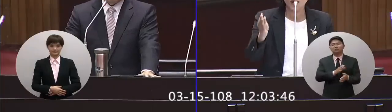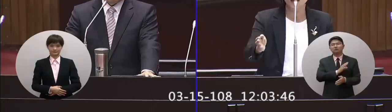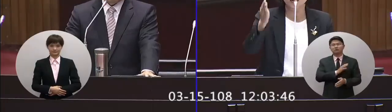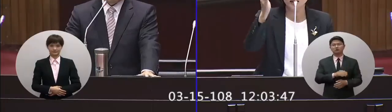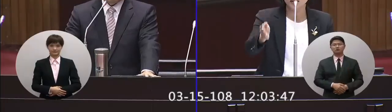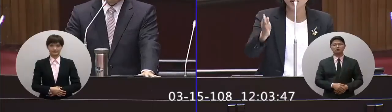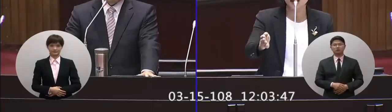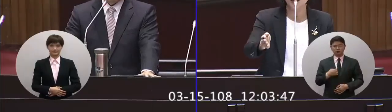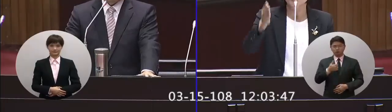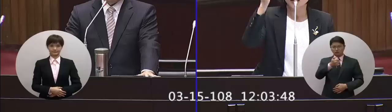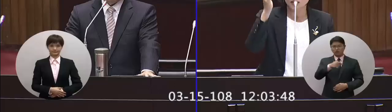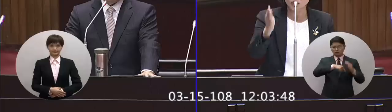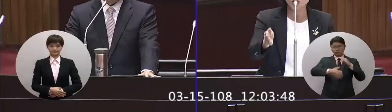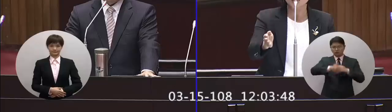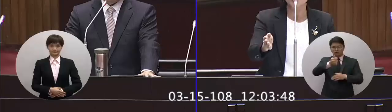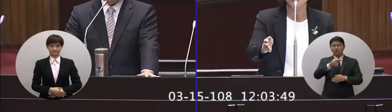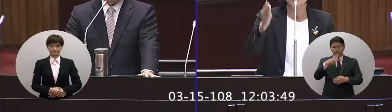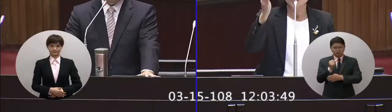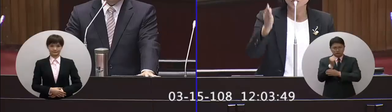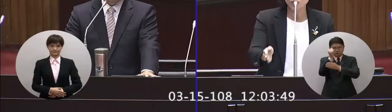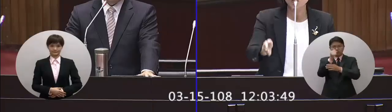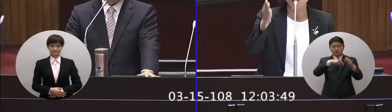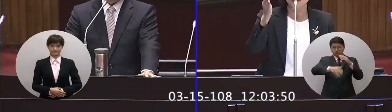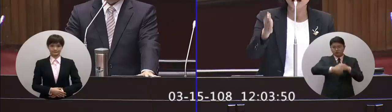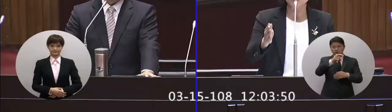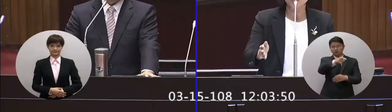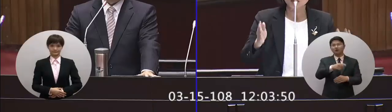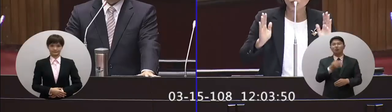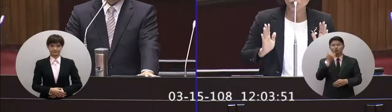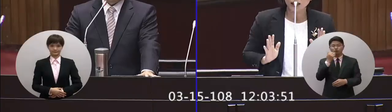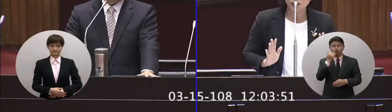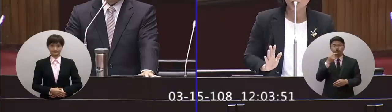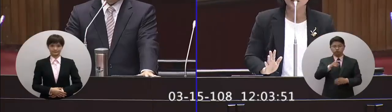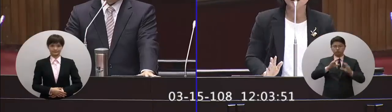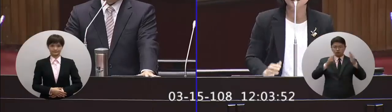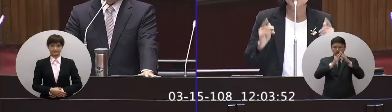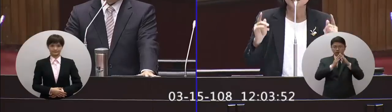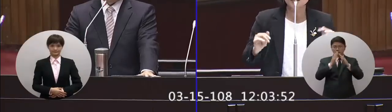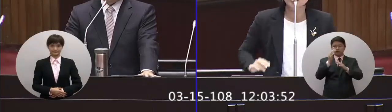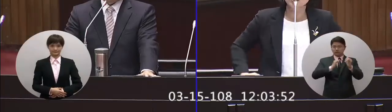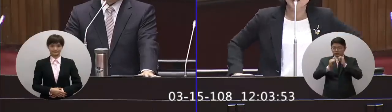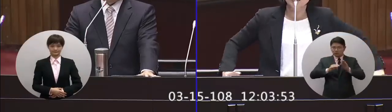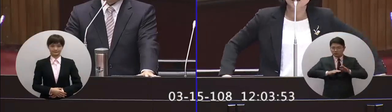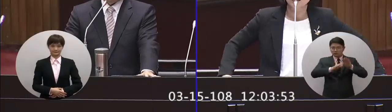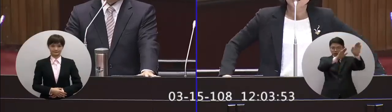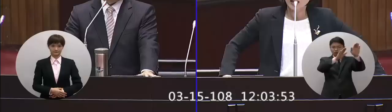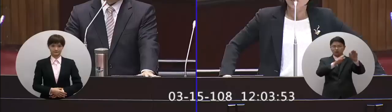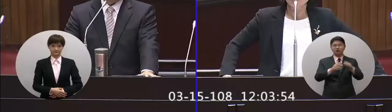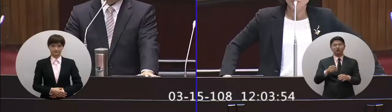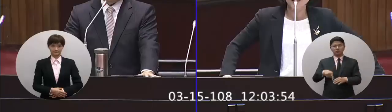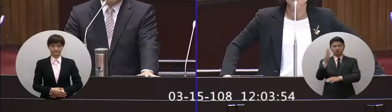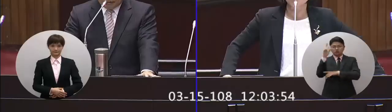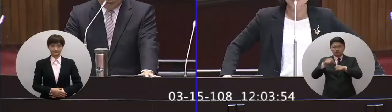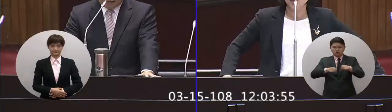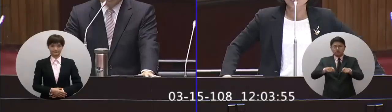以我很谢谢院长，也支持院长，如果要能够让国家社会往前进，这整个社会政策